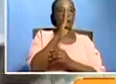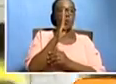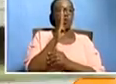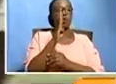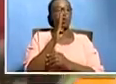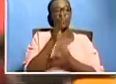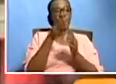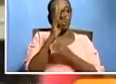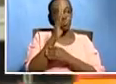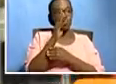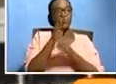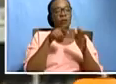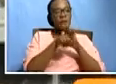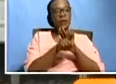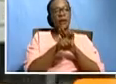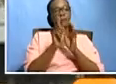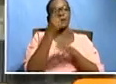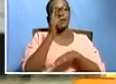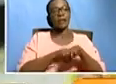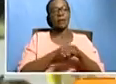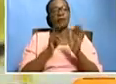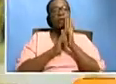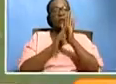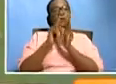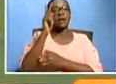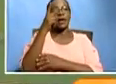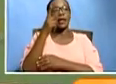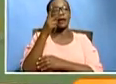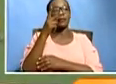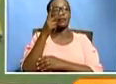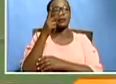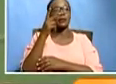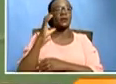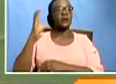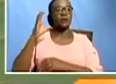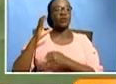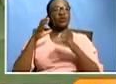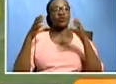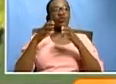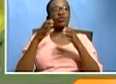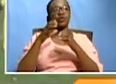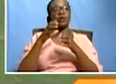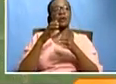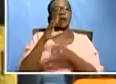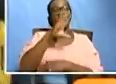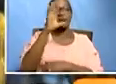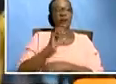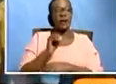sasa, Kariobangi kwa mara ya kwanza watawakilisha taifa la Kenya kwenye michuano ya ubingwa baina ya vilabu barani Afrika. Thank you.